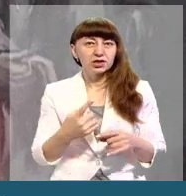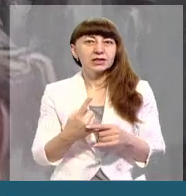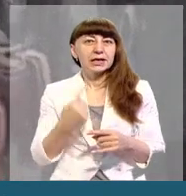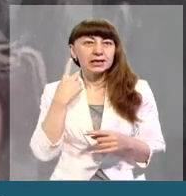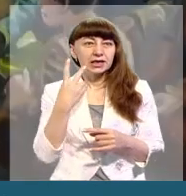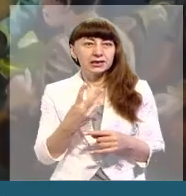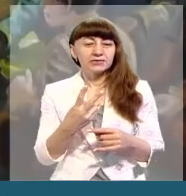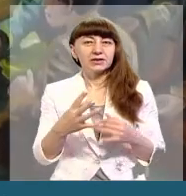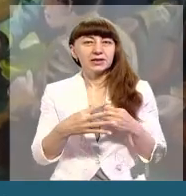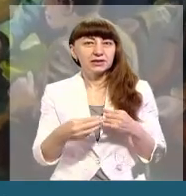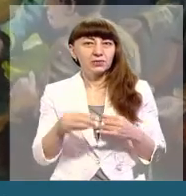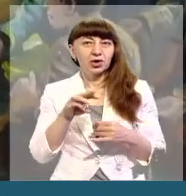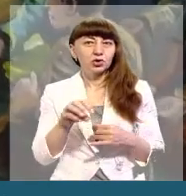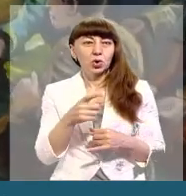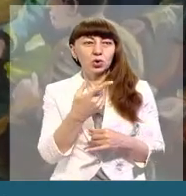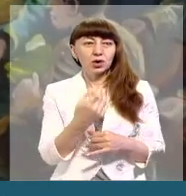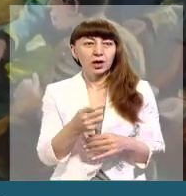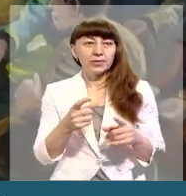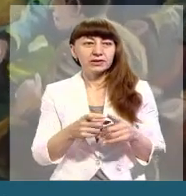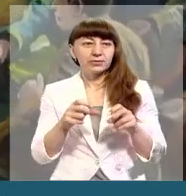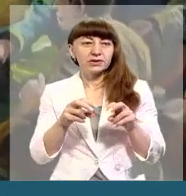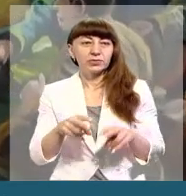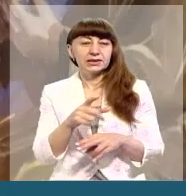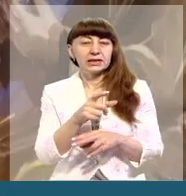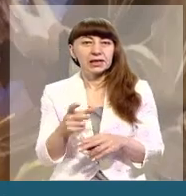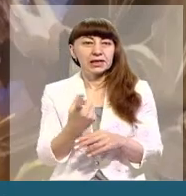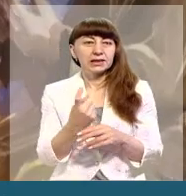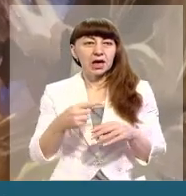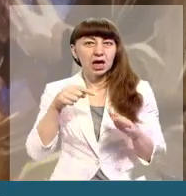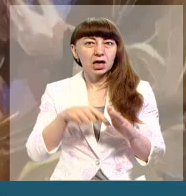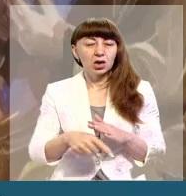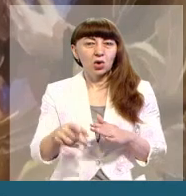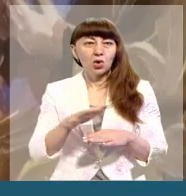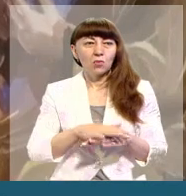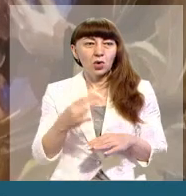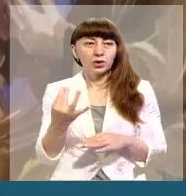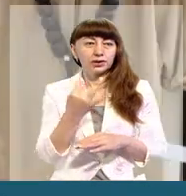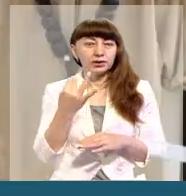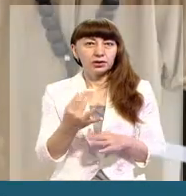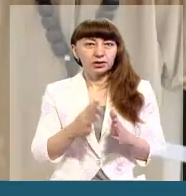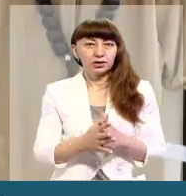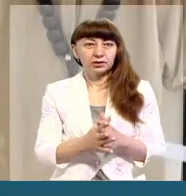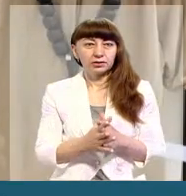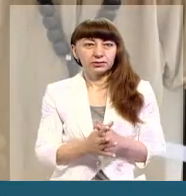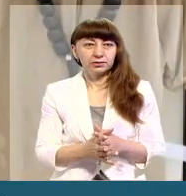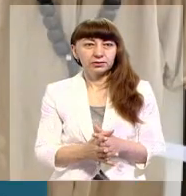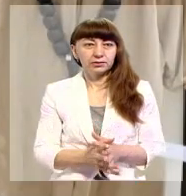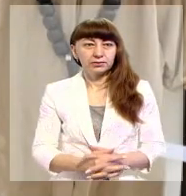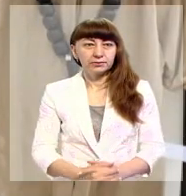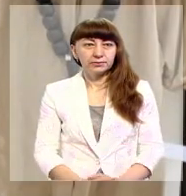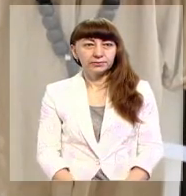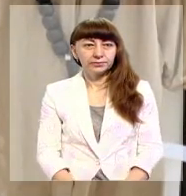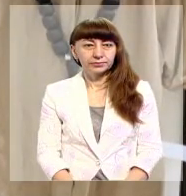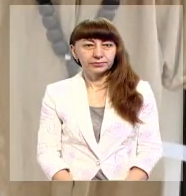Қостанай тамырын тереңге жайған, қойнауына құт қонып талай тұлғаларды түлеткен өлке дейді мамандар. Ел руханиятында Қожа